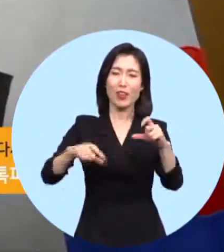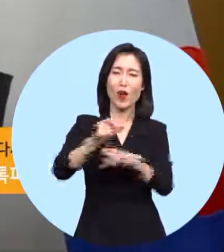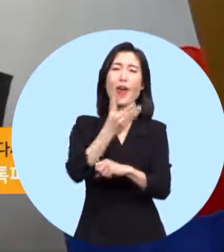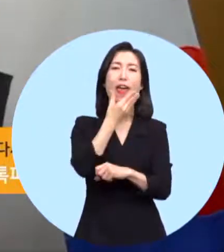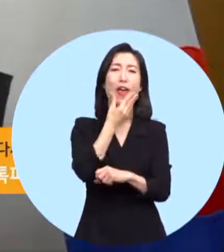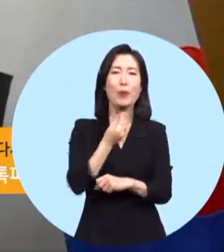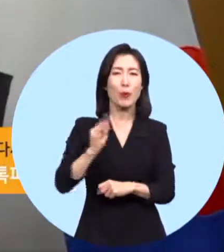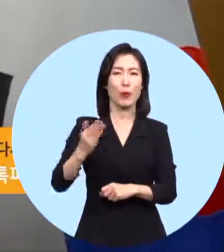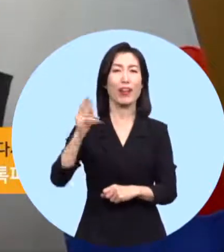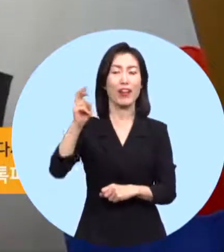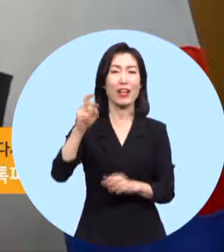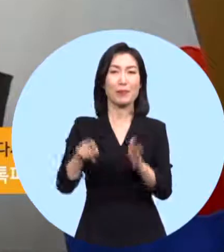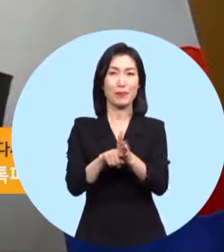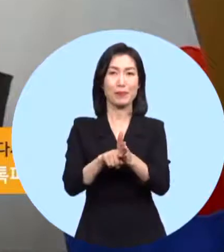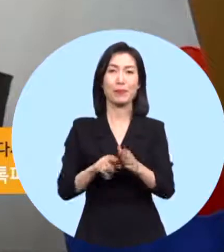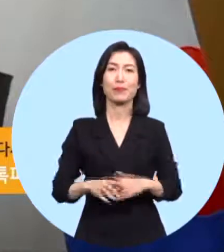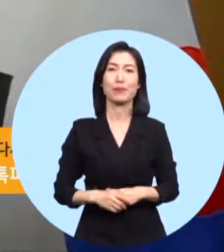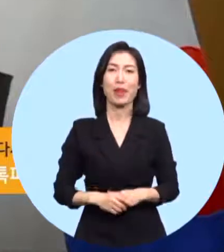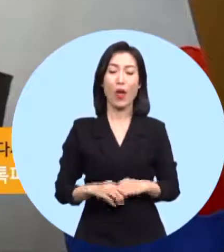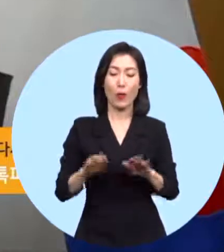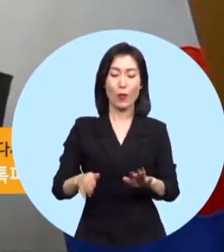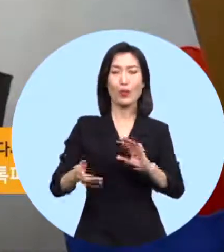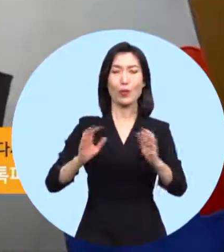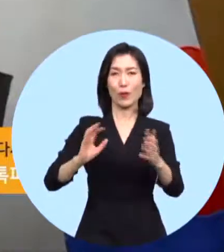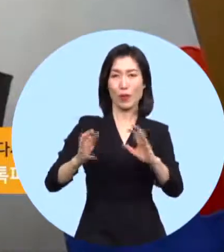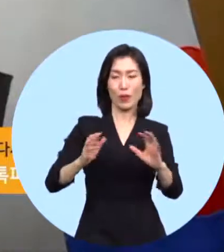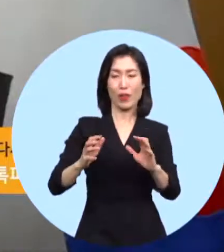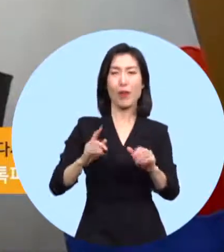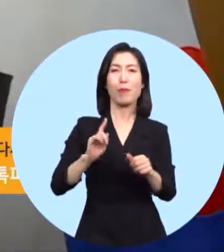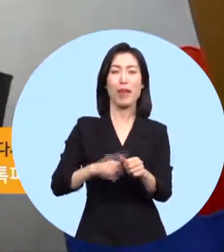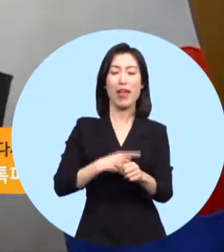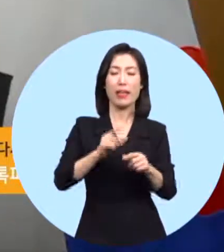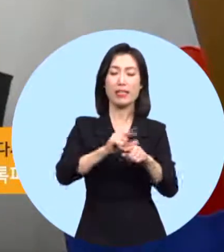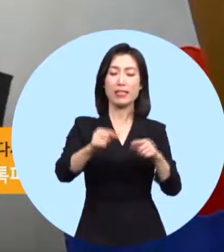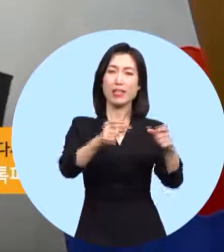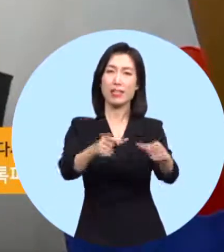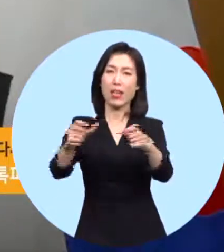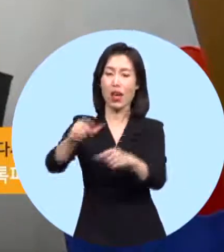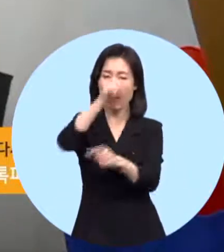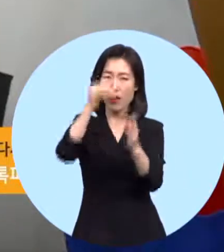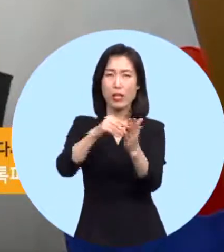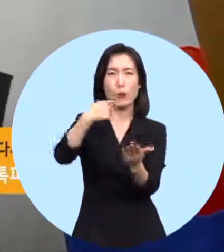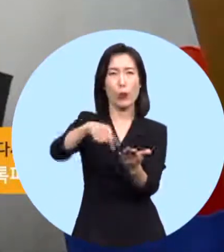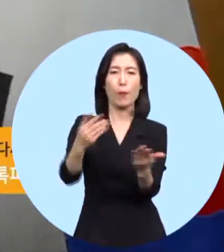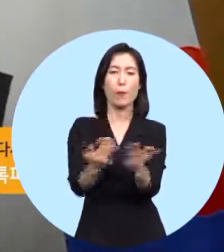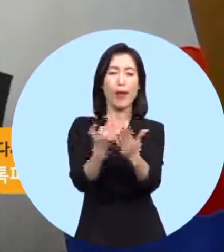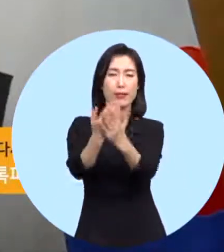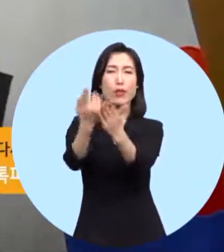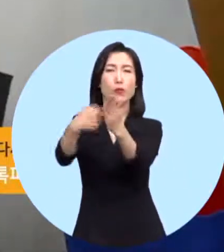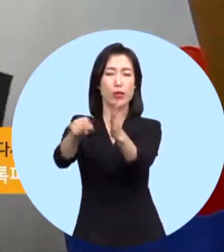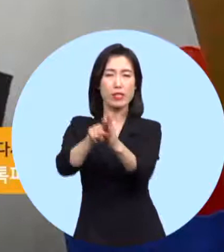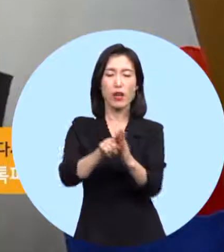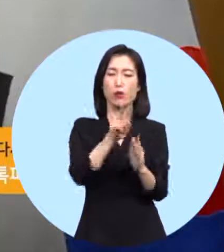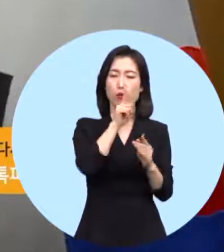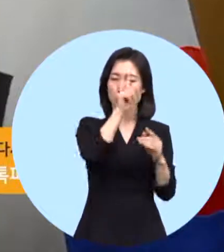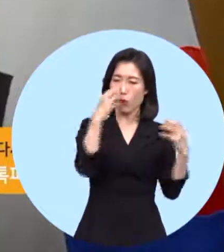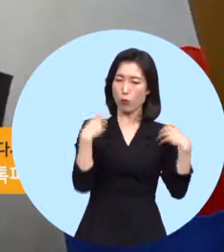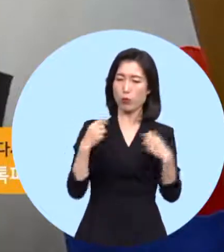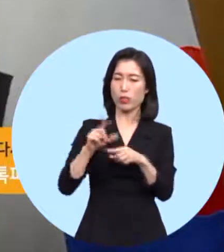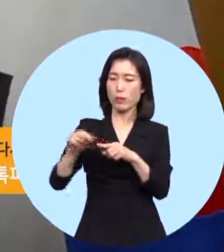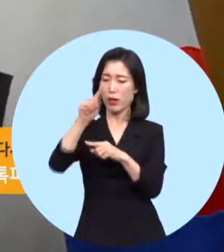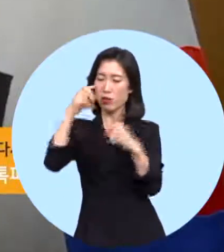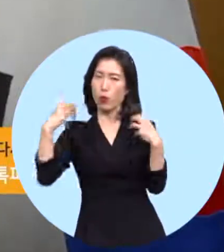가까워질 것입니다. 오늘 토론회가 지역의 평생교육 발전을 위해 중앙정부와